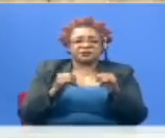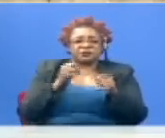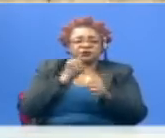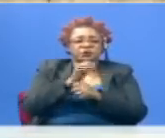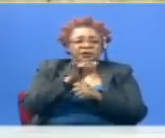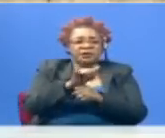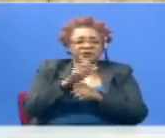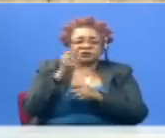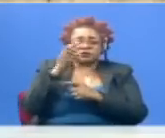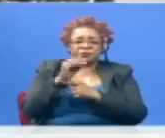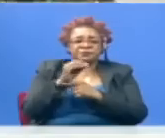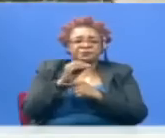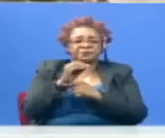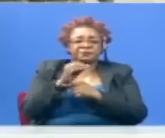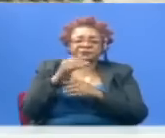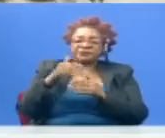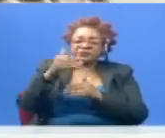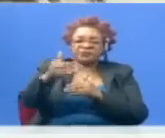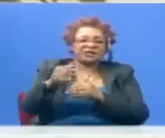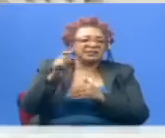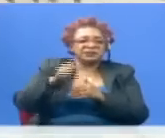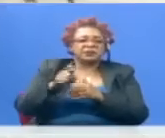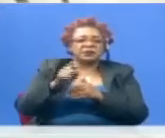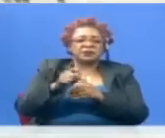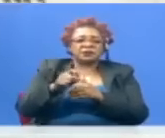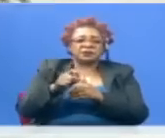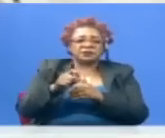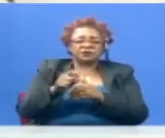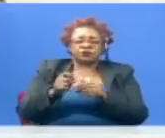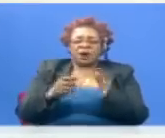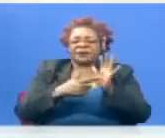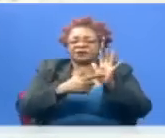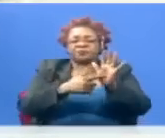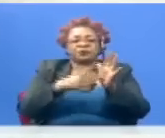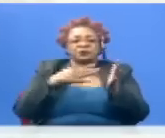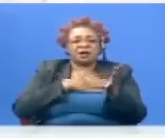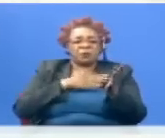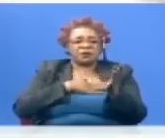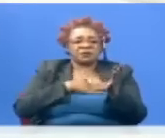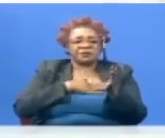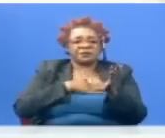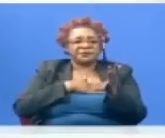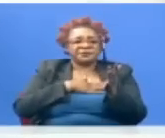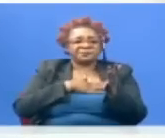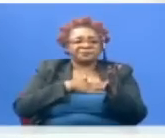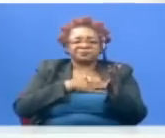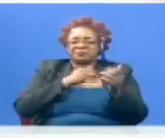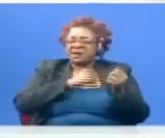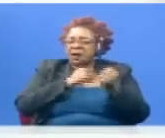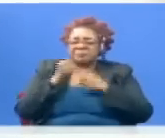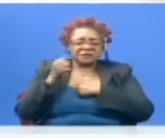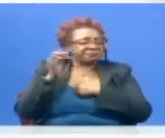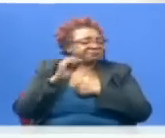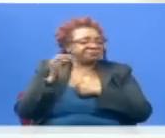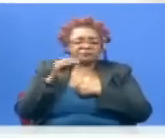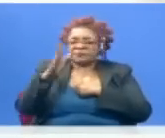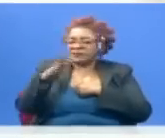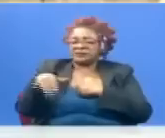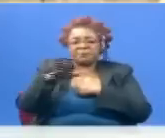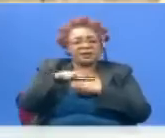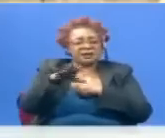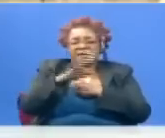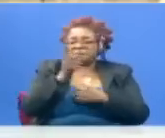So in the future there's no need even to expose our soldiers to certain